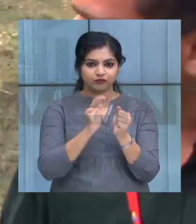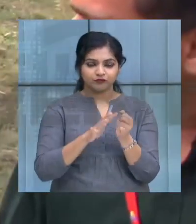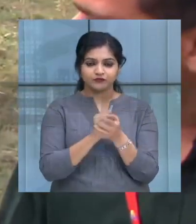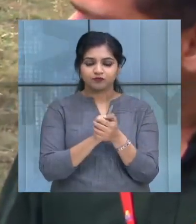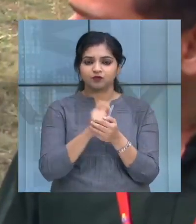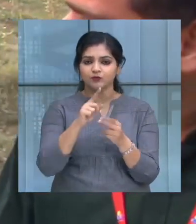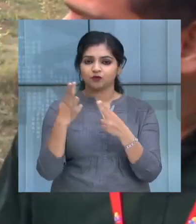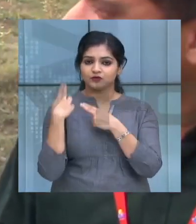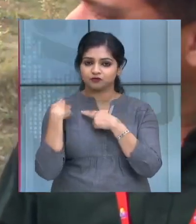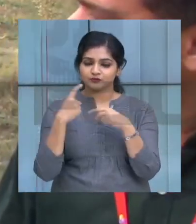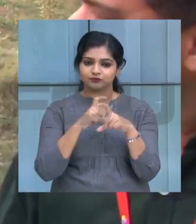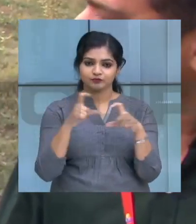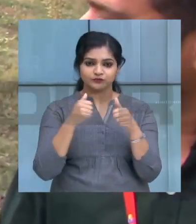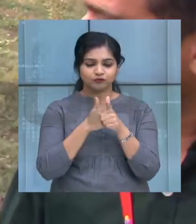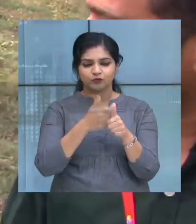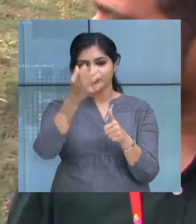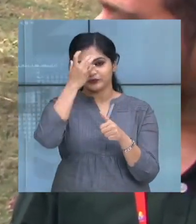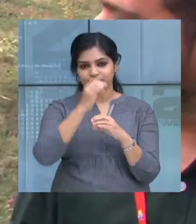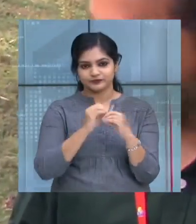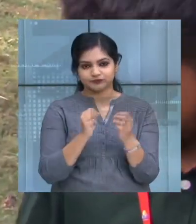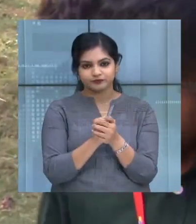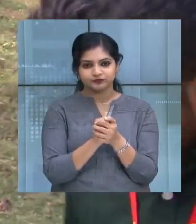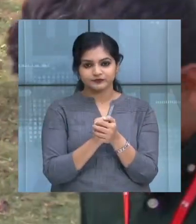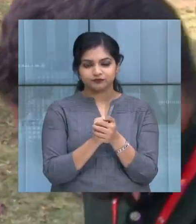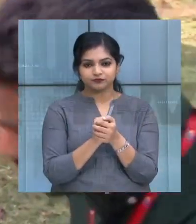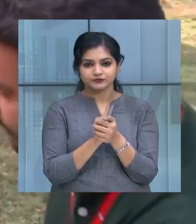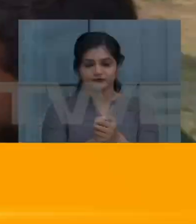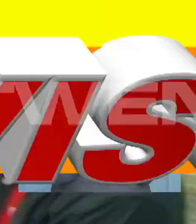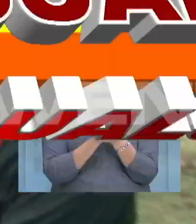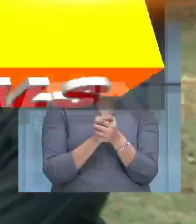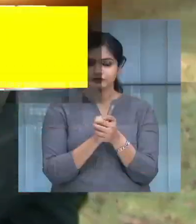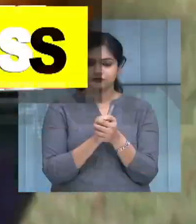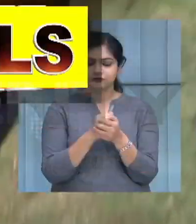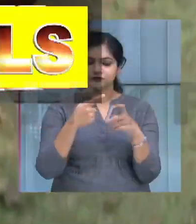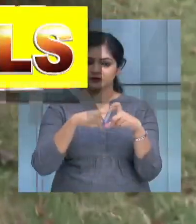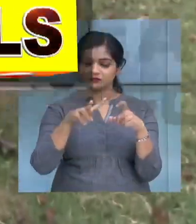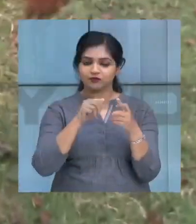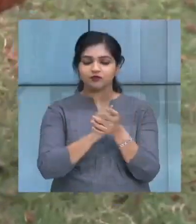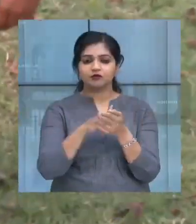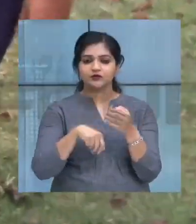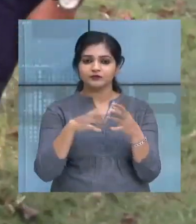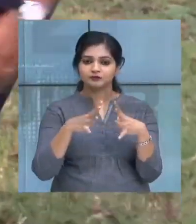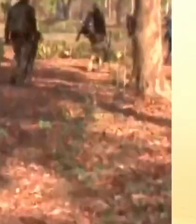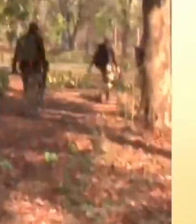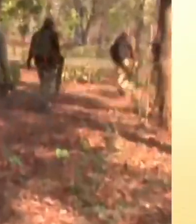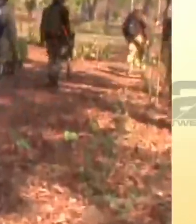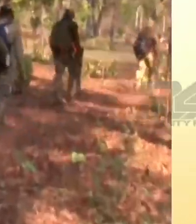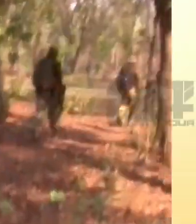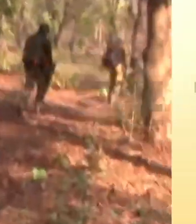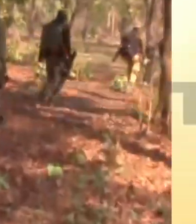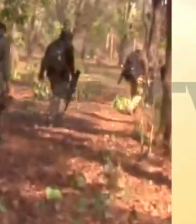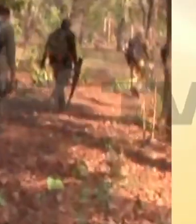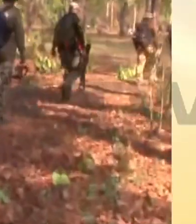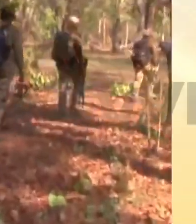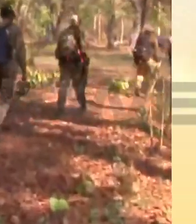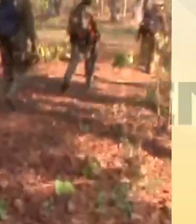अपनी रिस्पॉन्सिबिलिटी निभाते हैं, तो कुछ लगता नहीं है. तो अभी क्या ये ईवीपैट? ये वीवीपैट मशीन है. ये थोड़ा हेवी है लेकिन